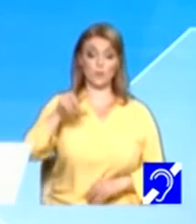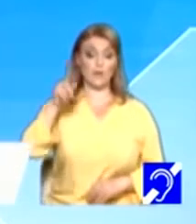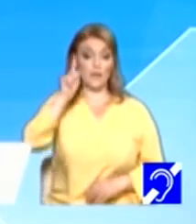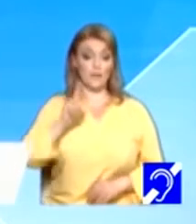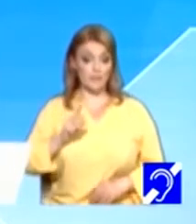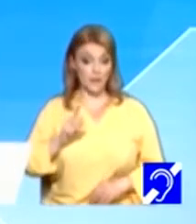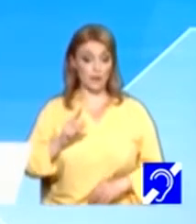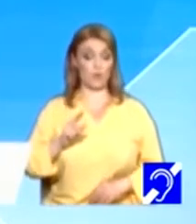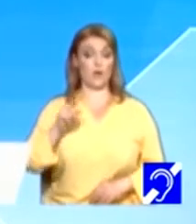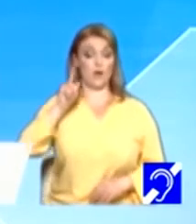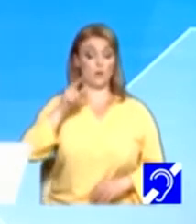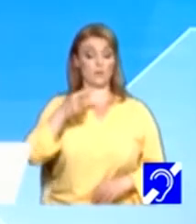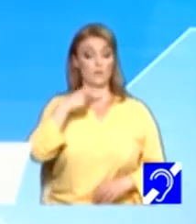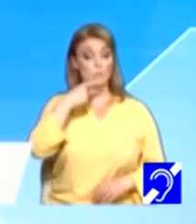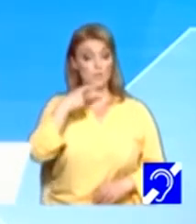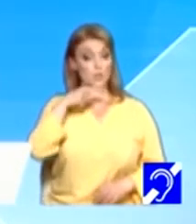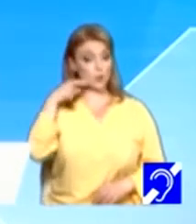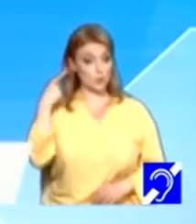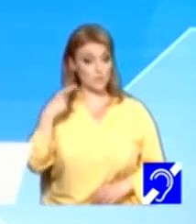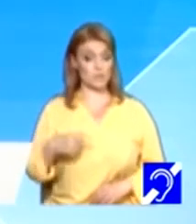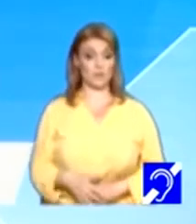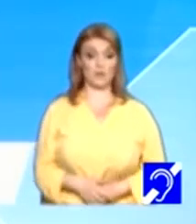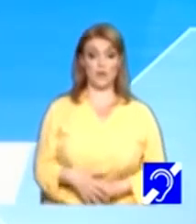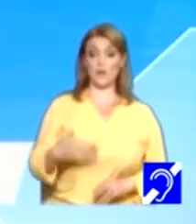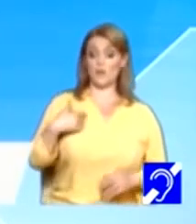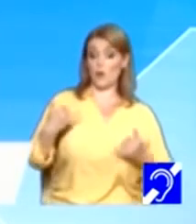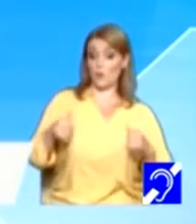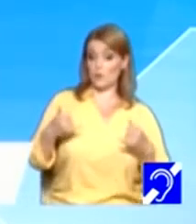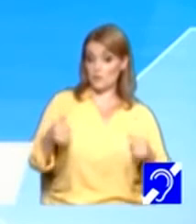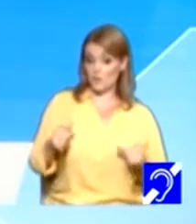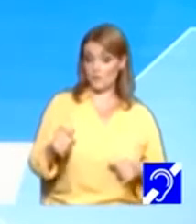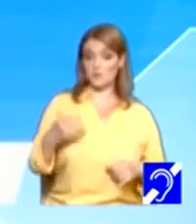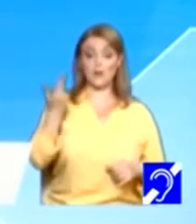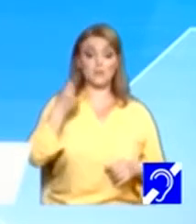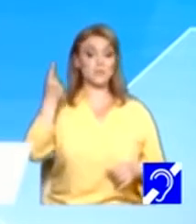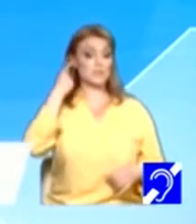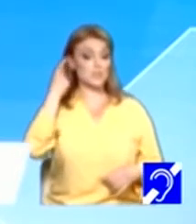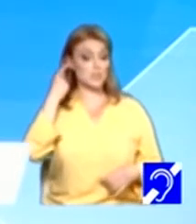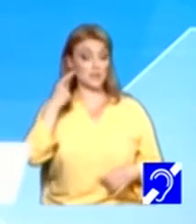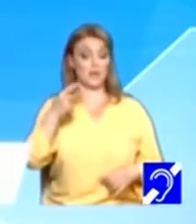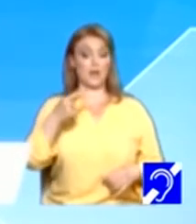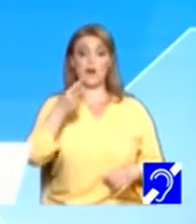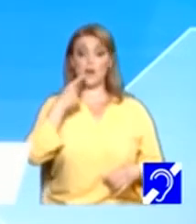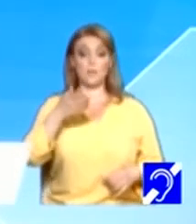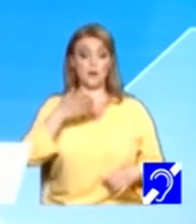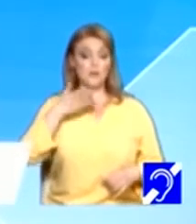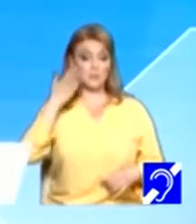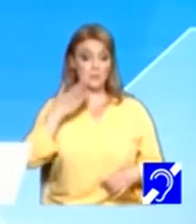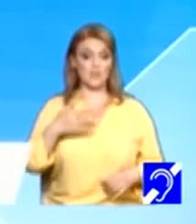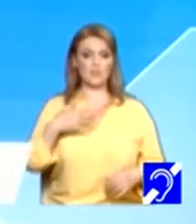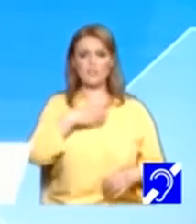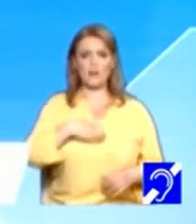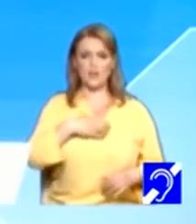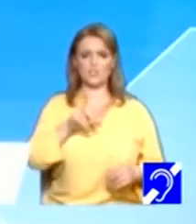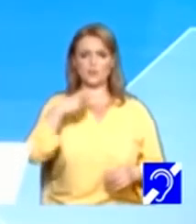rusă, eu un pic am fost sceptic și mi-a fost mare mirarea când românii noștri din Orhei spuneau foarte clar, domnule, indiferent de ce limbă vorbește dumnealui și cine